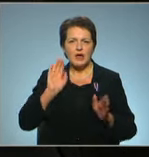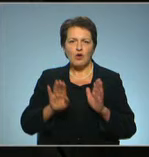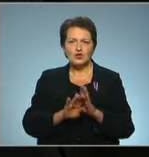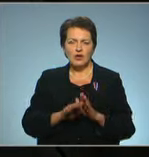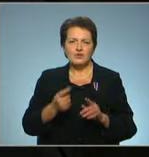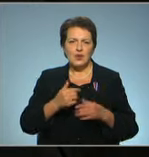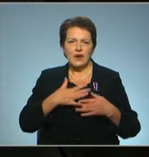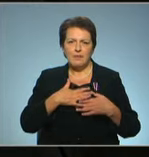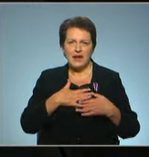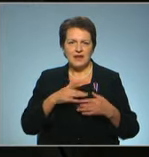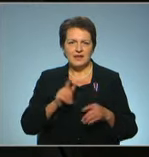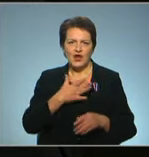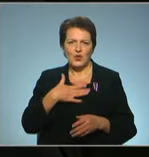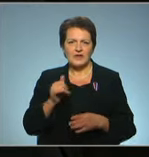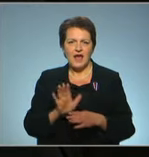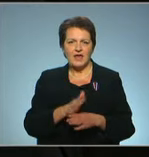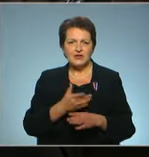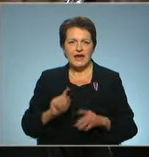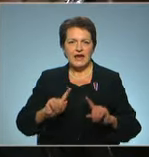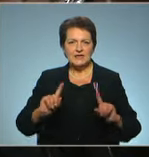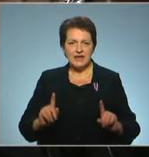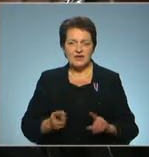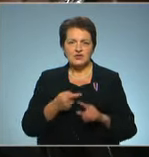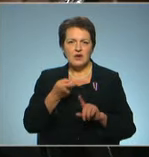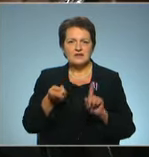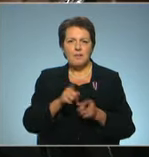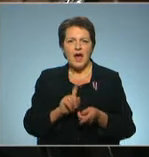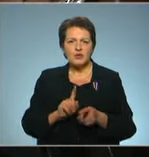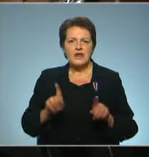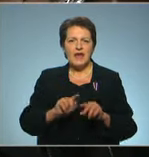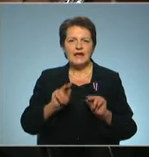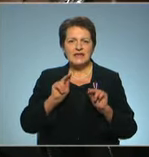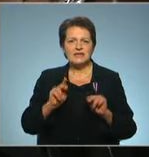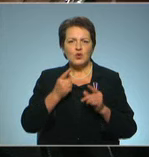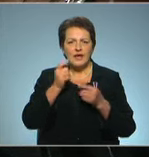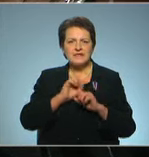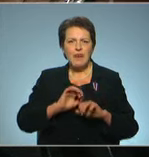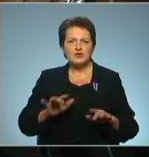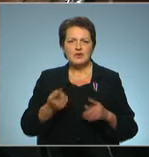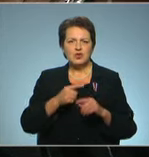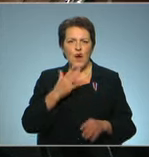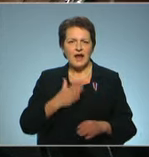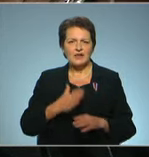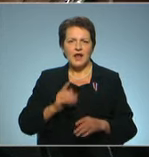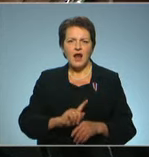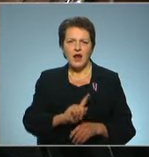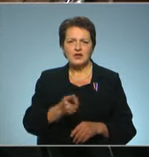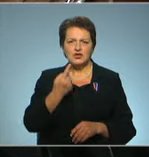ir ļoti atšķirīgas lietas. Un tas pārtulkojas arī ticīgo izpausmēs, un jo radikālāk katrs no